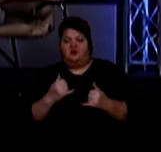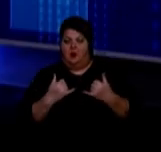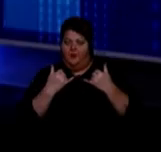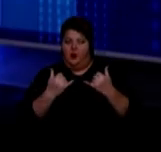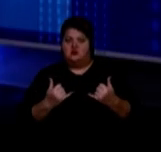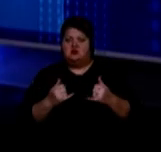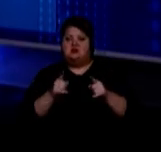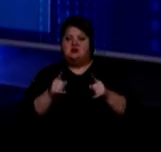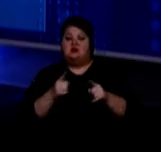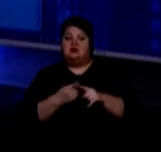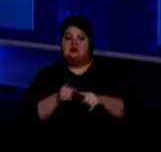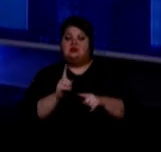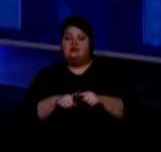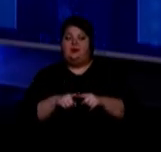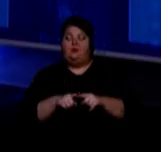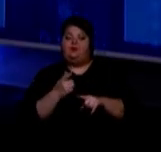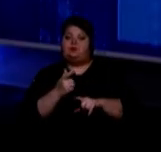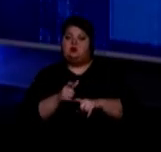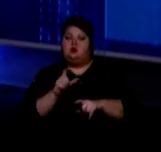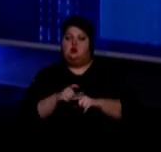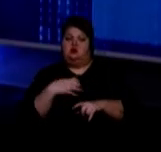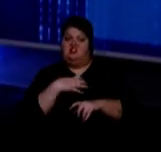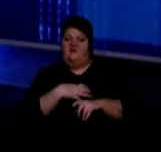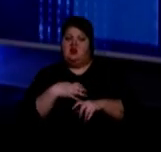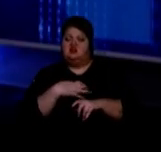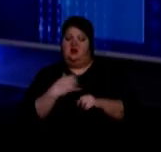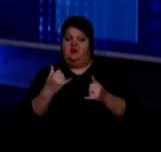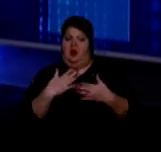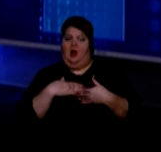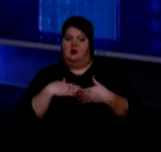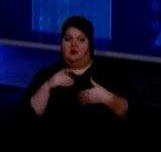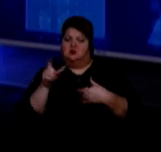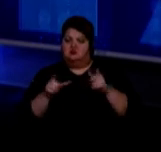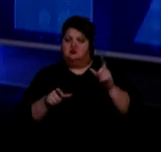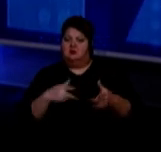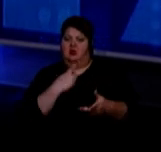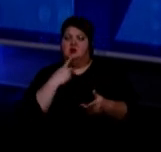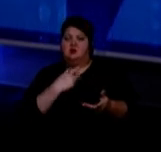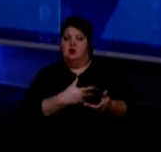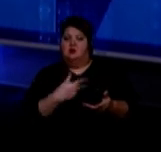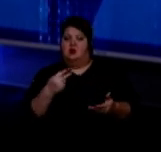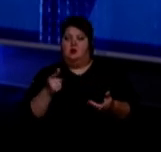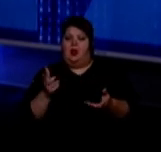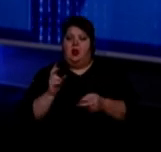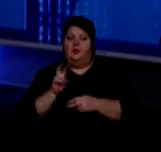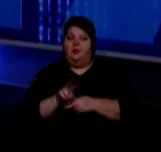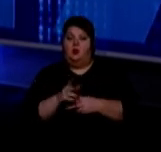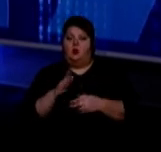це дуже важливі для нас донори. Чому? Тому що донор, який вже приходить до